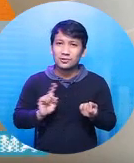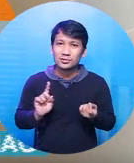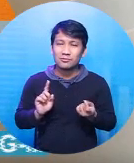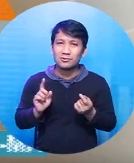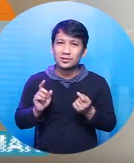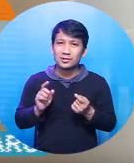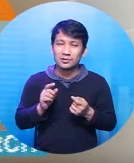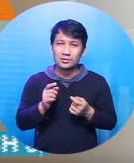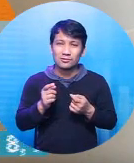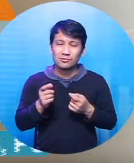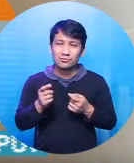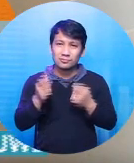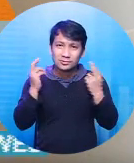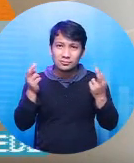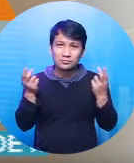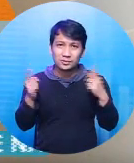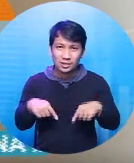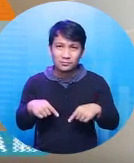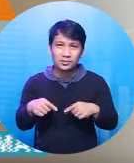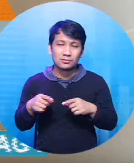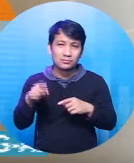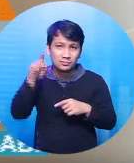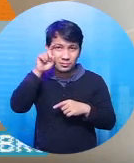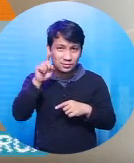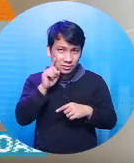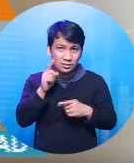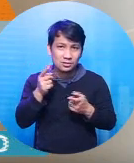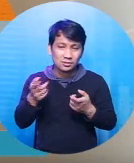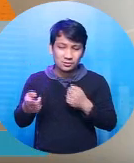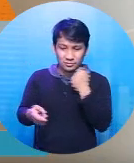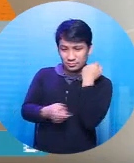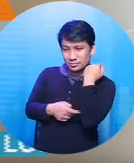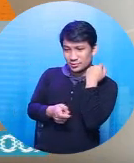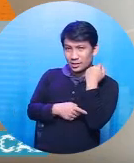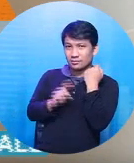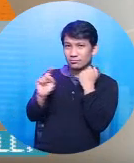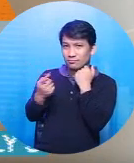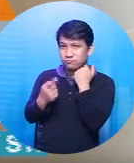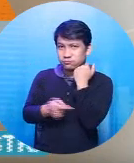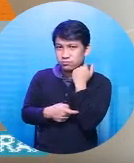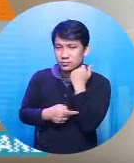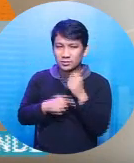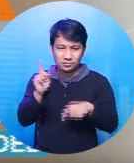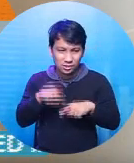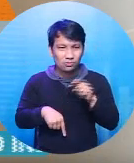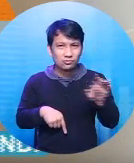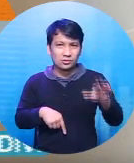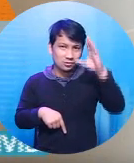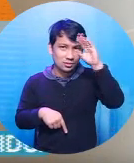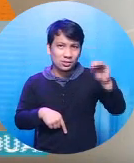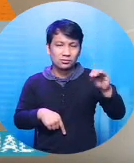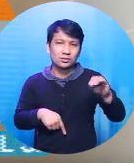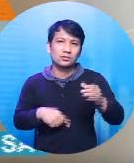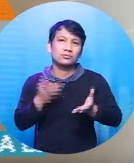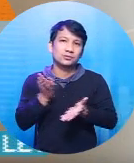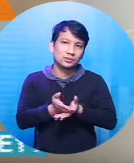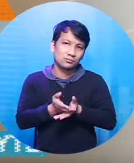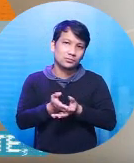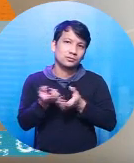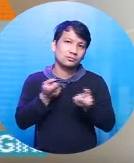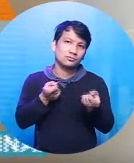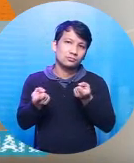sana kung nangyari man yung bang natukso kayo, sana ikaw yung pumigil.